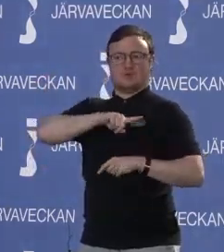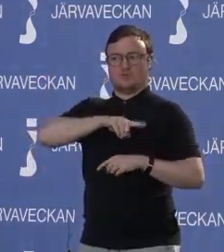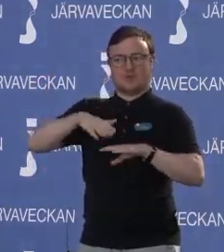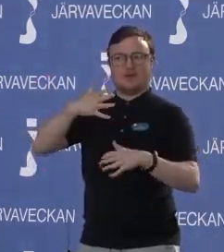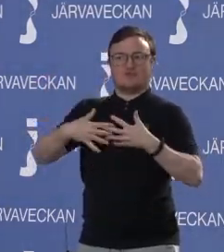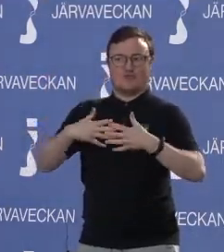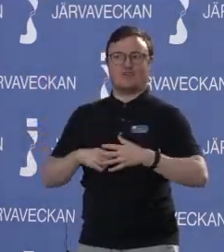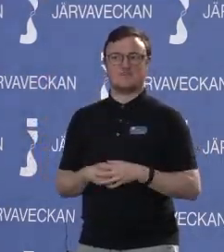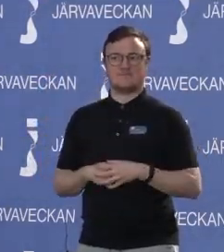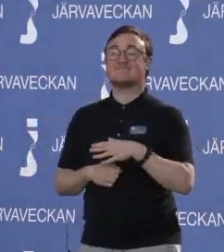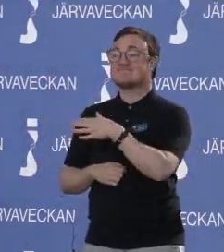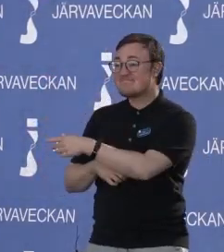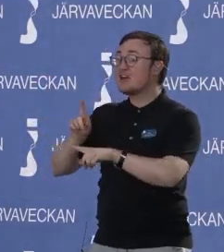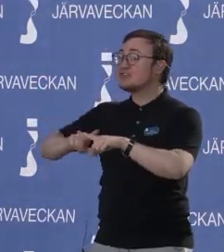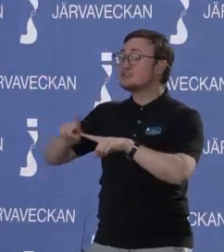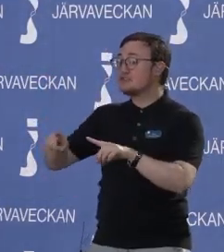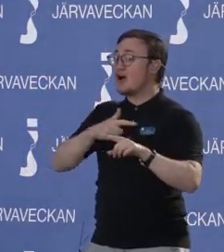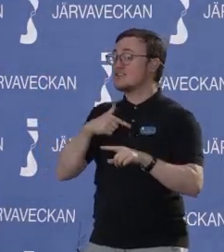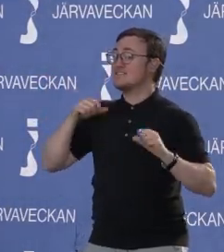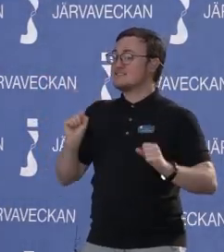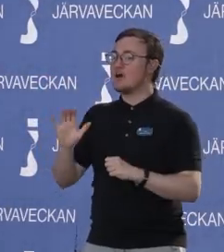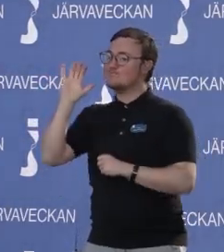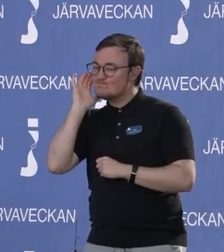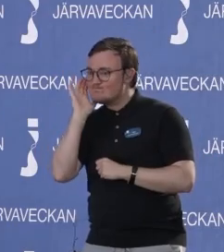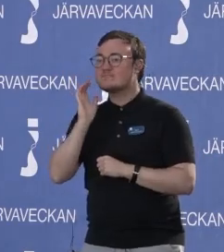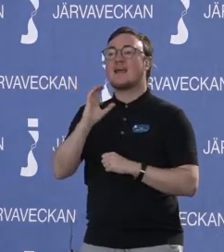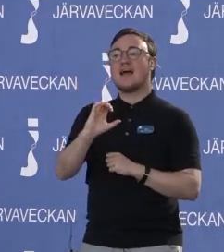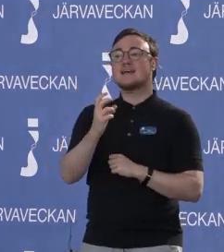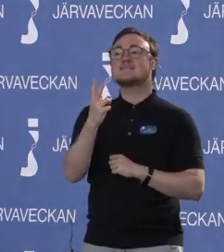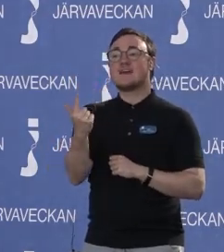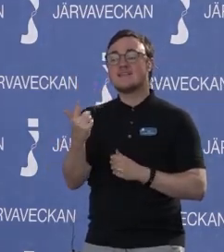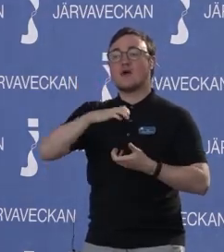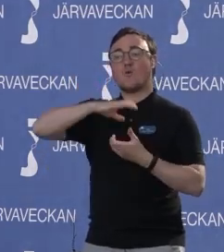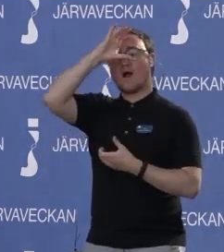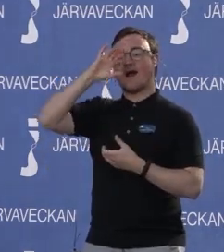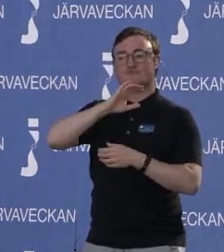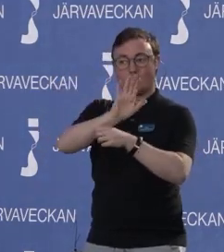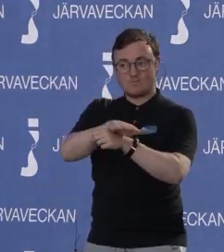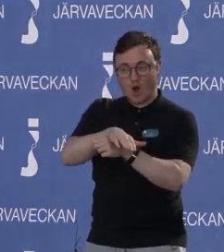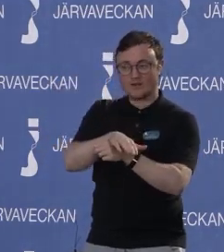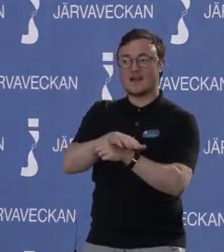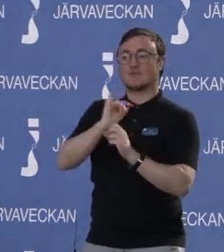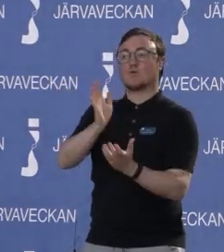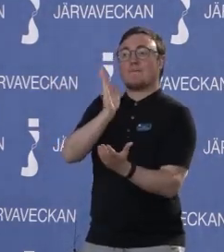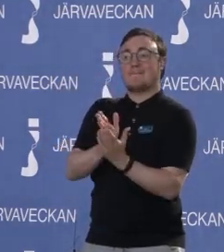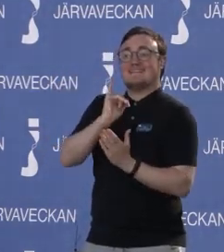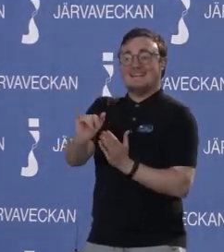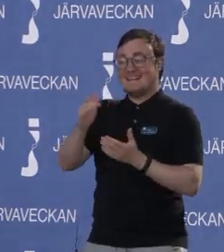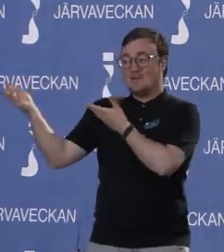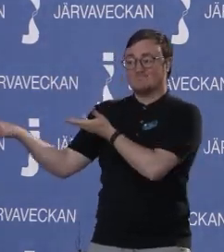ska strax få höra, för nu ska vi få in SVT och Aftonbladet och Mitt i på scenen.